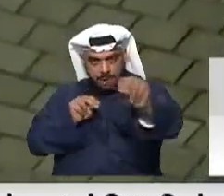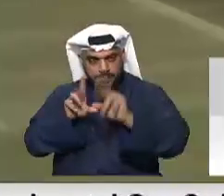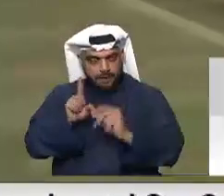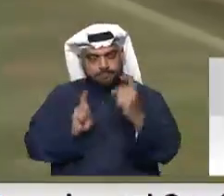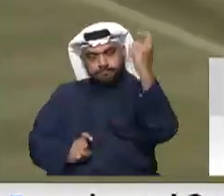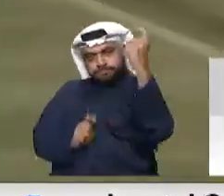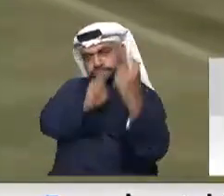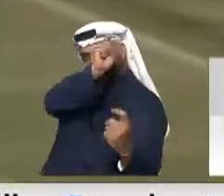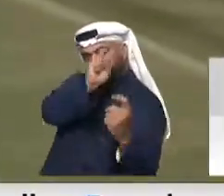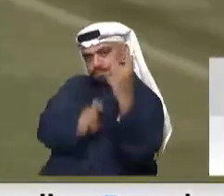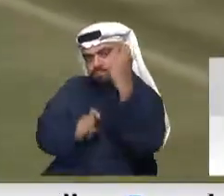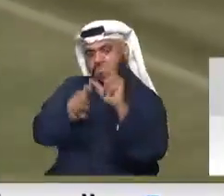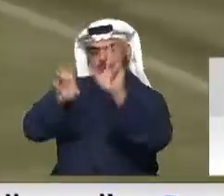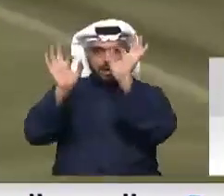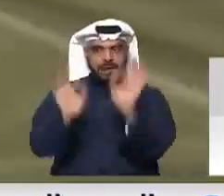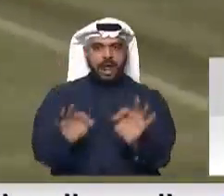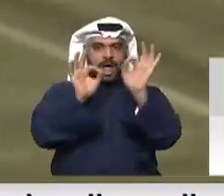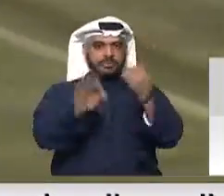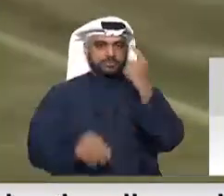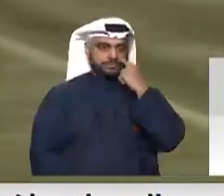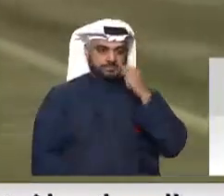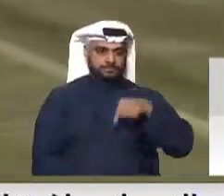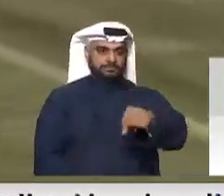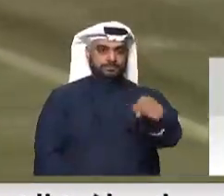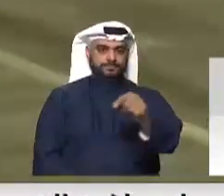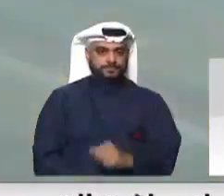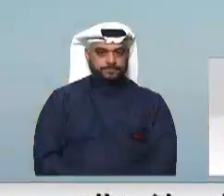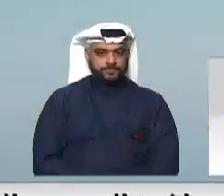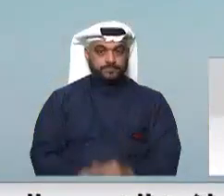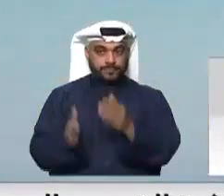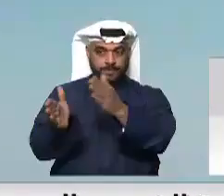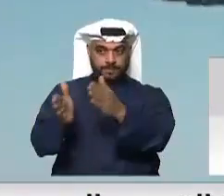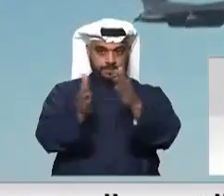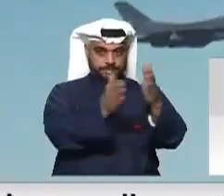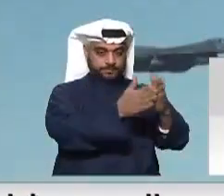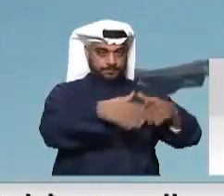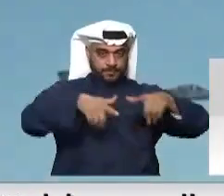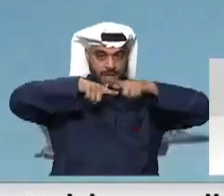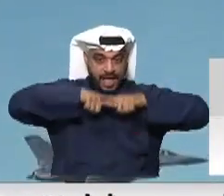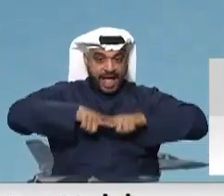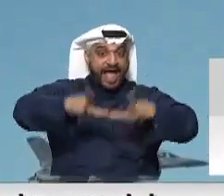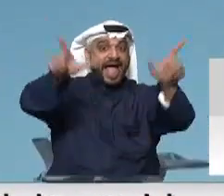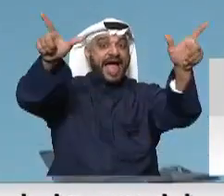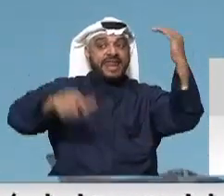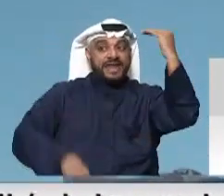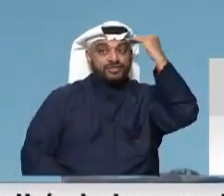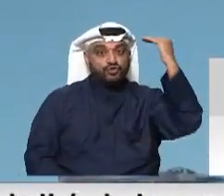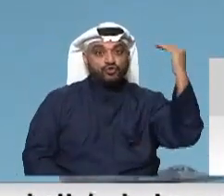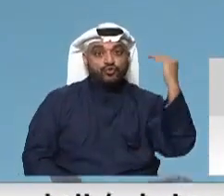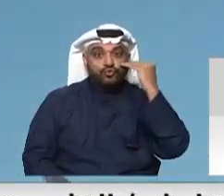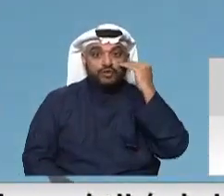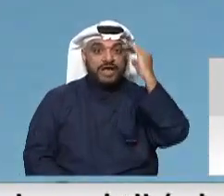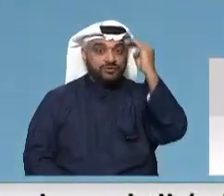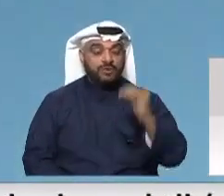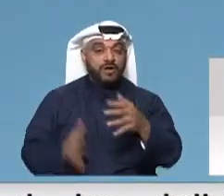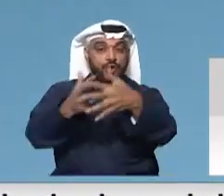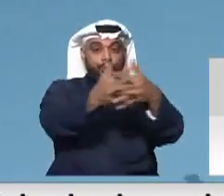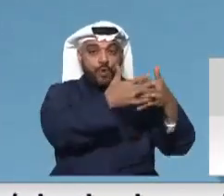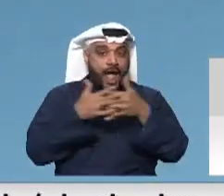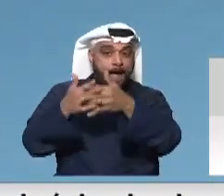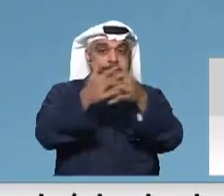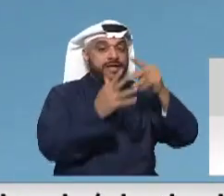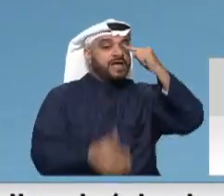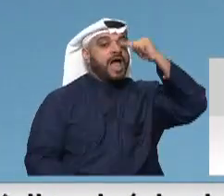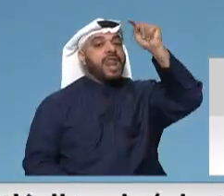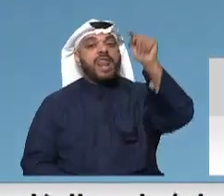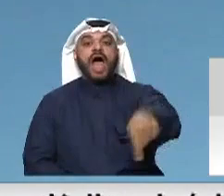المعادية إلى هجوم لا يمكن صده. في المقابل أعلنت سول إجراء تدريبات جوية مشتركة مع